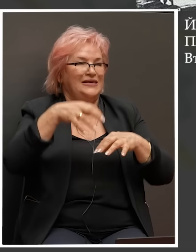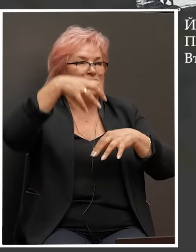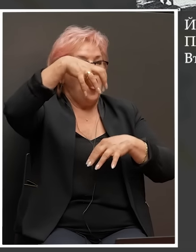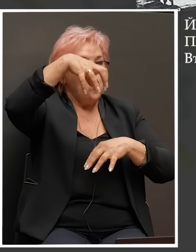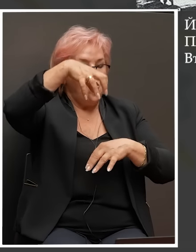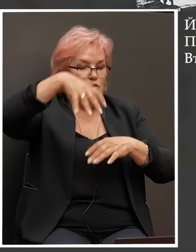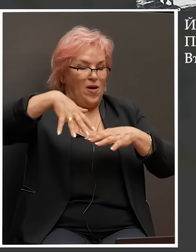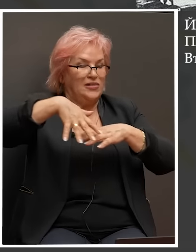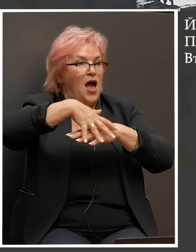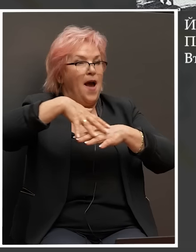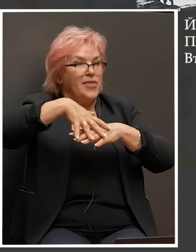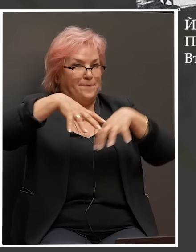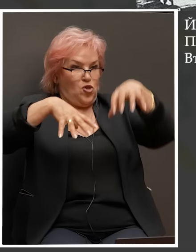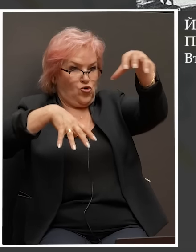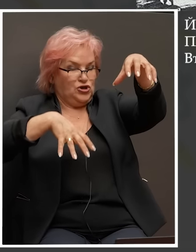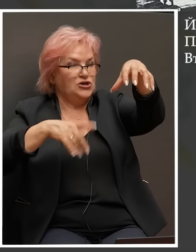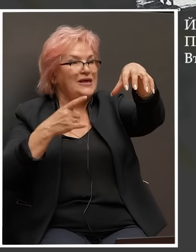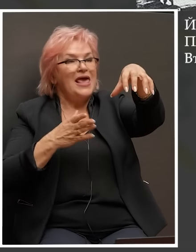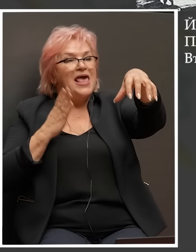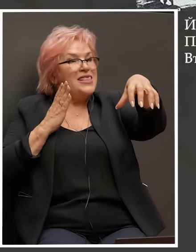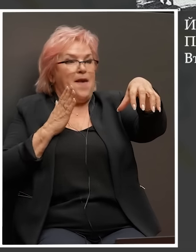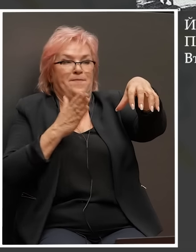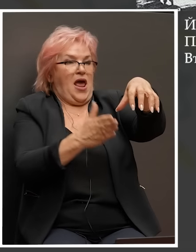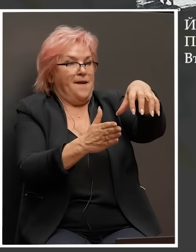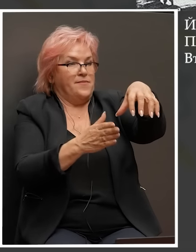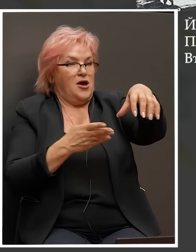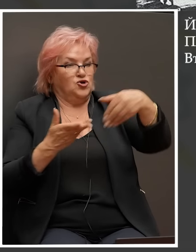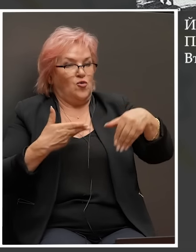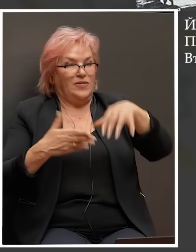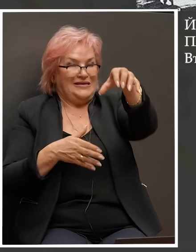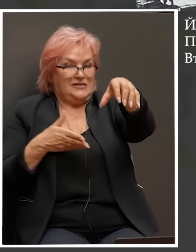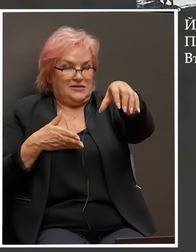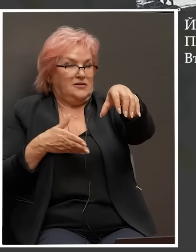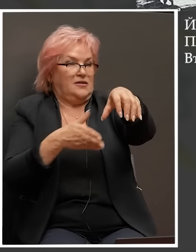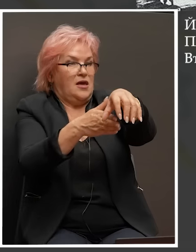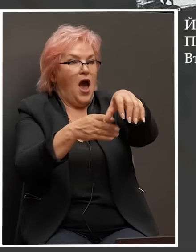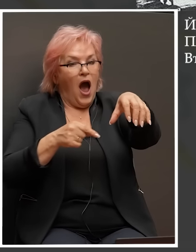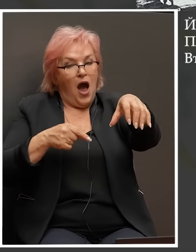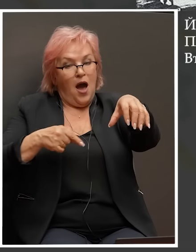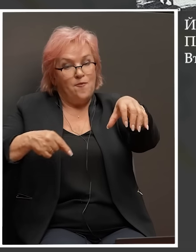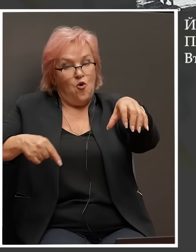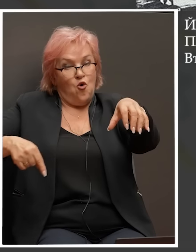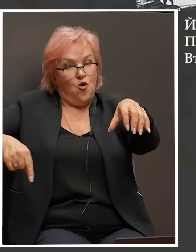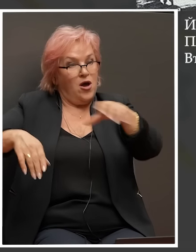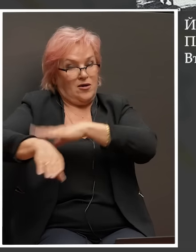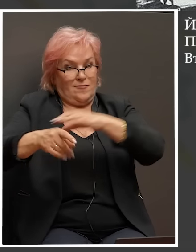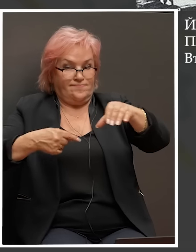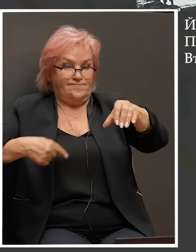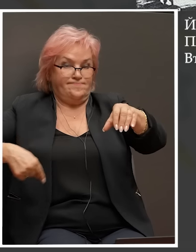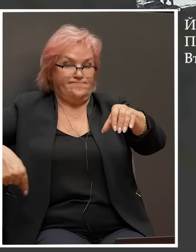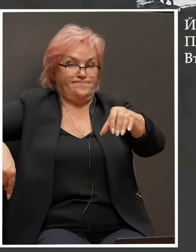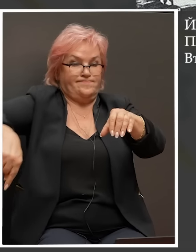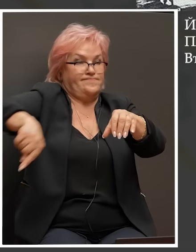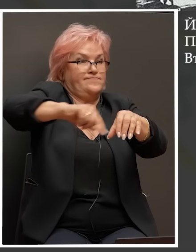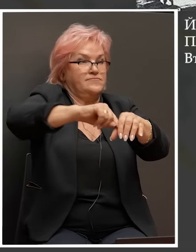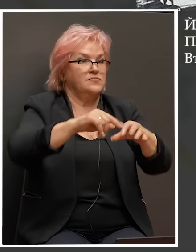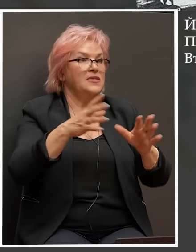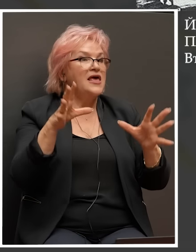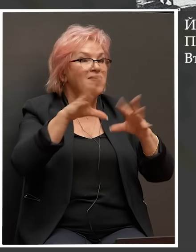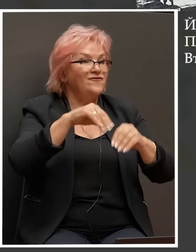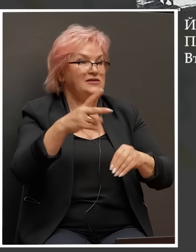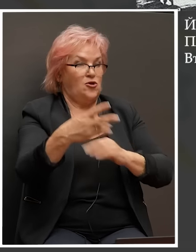Надо заставить человека идти к собору не по прямой, апрекье. Мы все, 90% людей